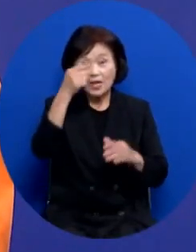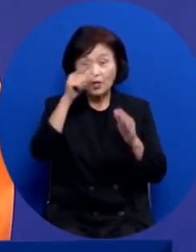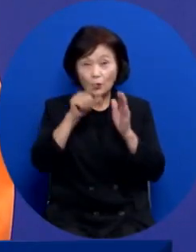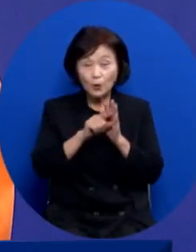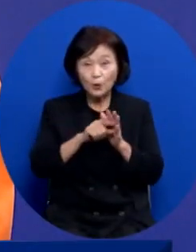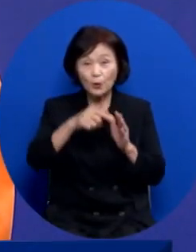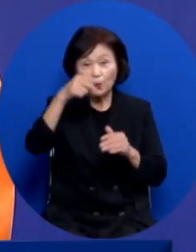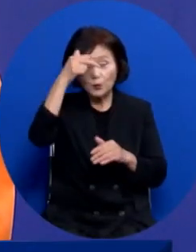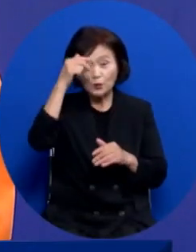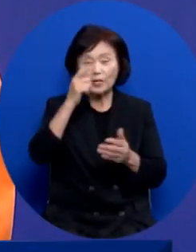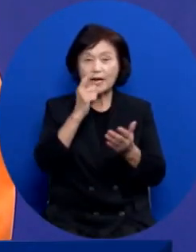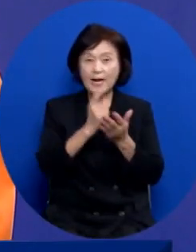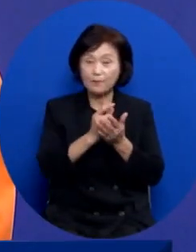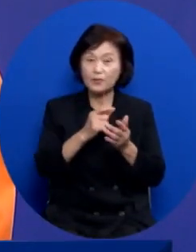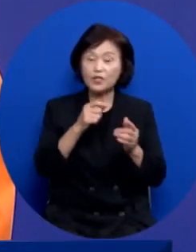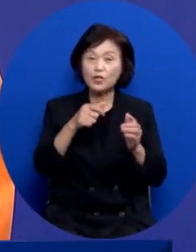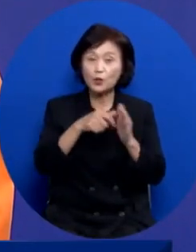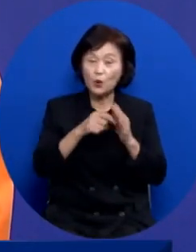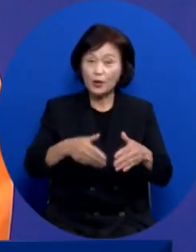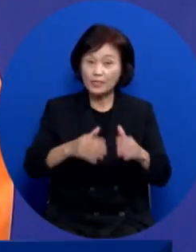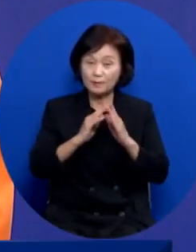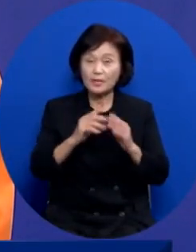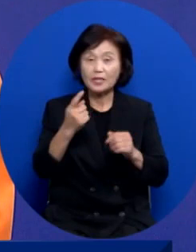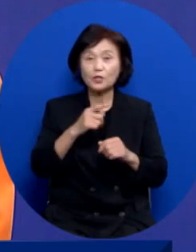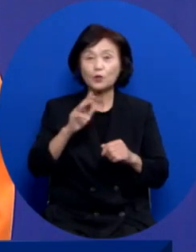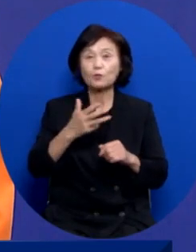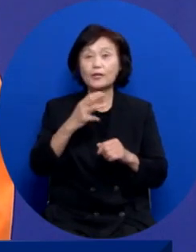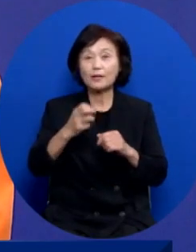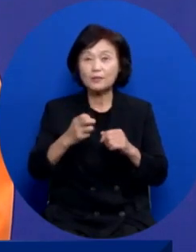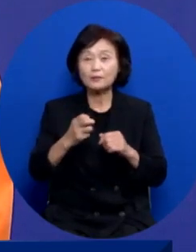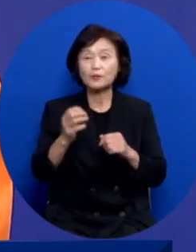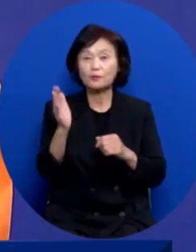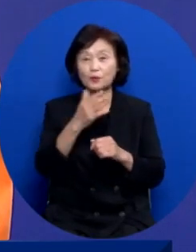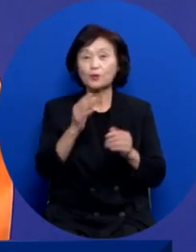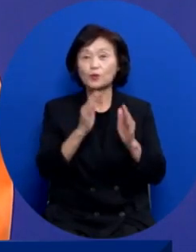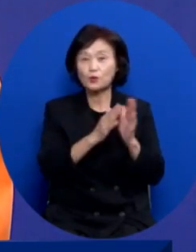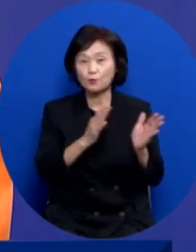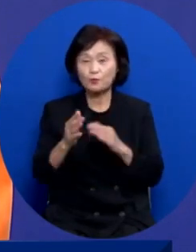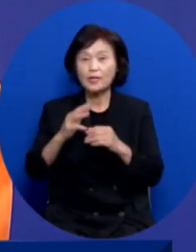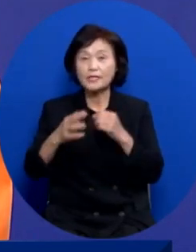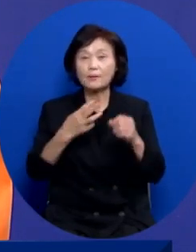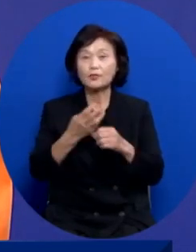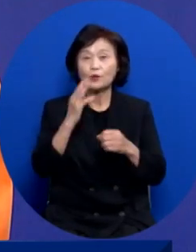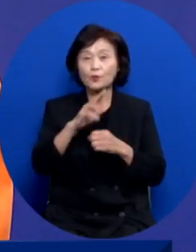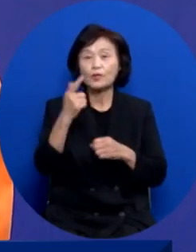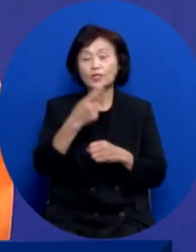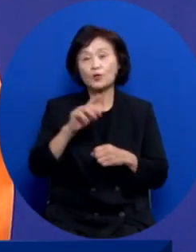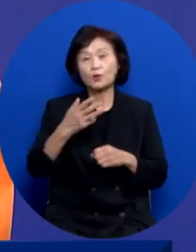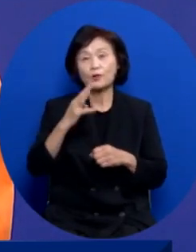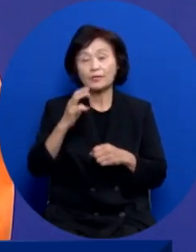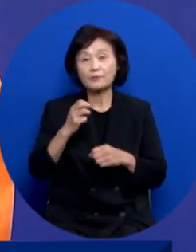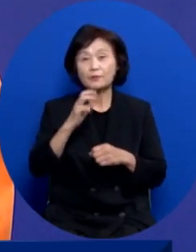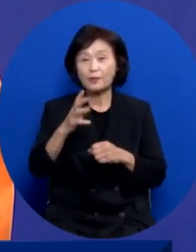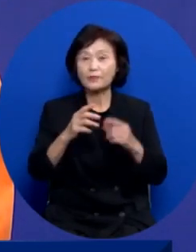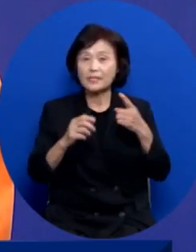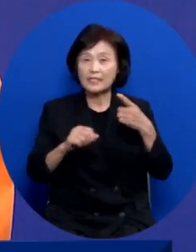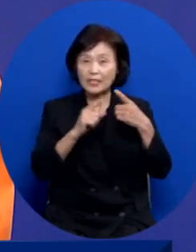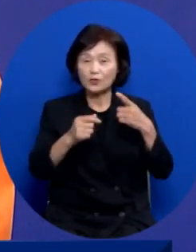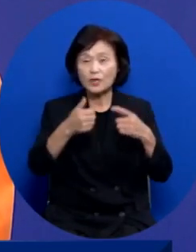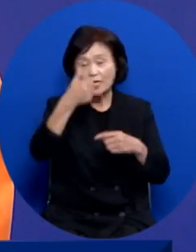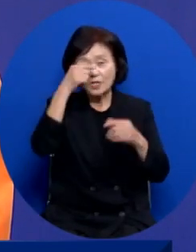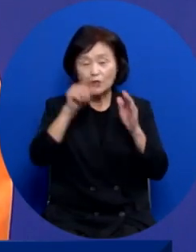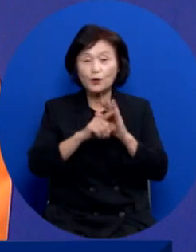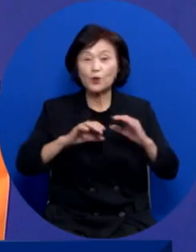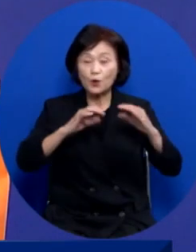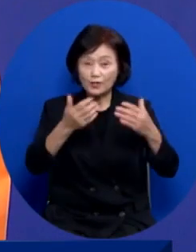기독교조선 감리회가 설립된 1930년부터 준비해 3년 후인 1933년 1월 기독교 세계가